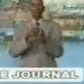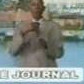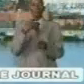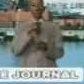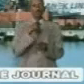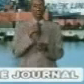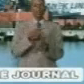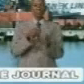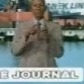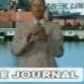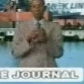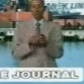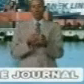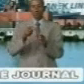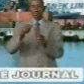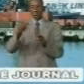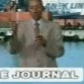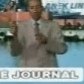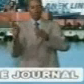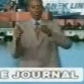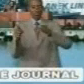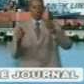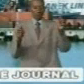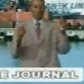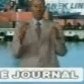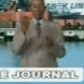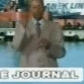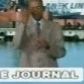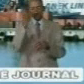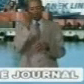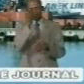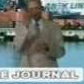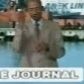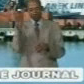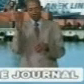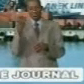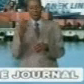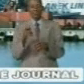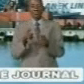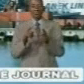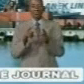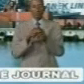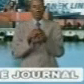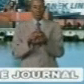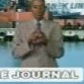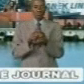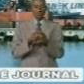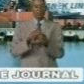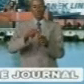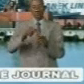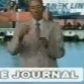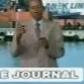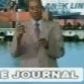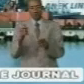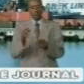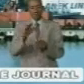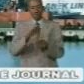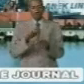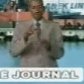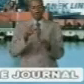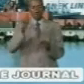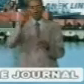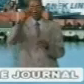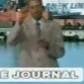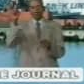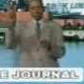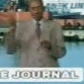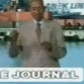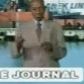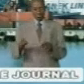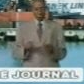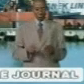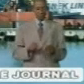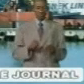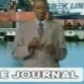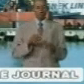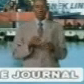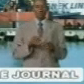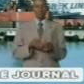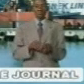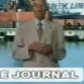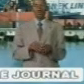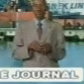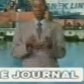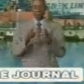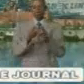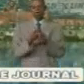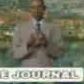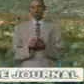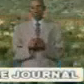comme voisins maritimes, l'Italie, la Libye, l'Égypte et la Turquie, bordés à l'ouest par la mer Ionienne et à l'est par la